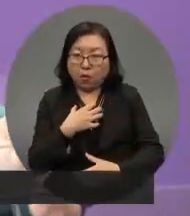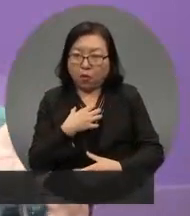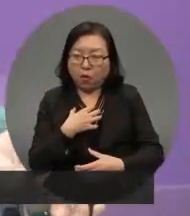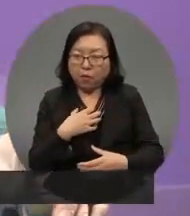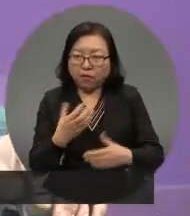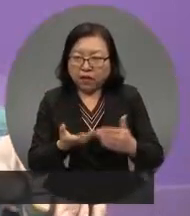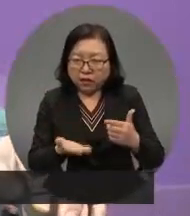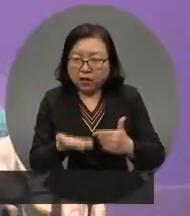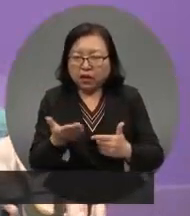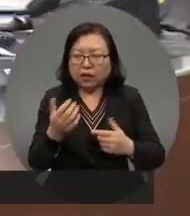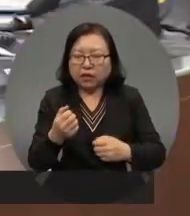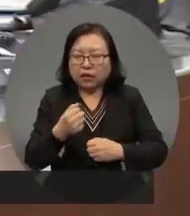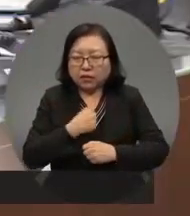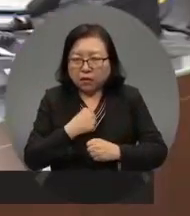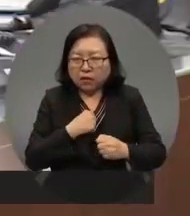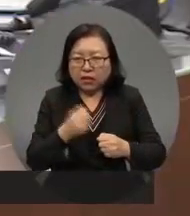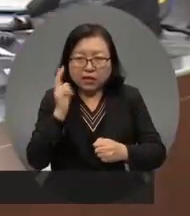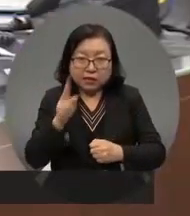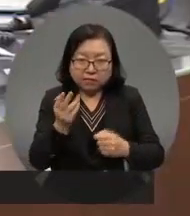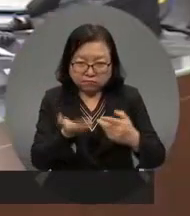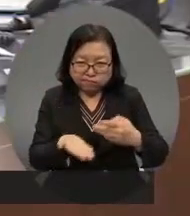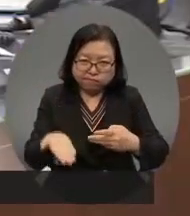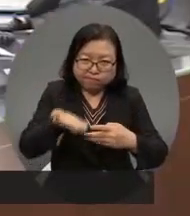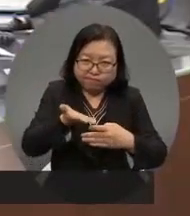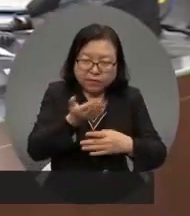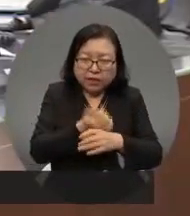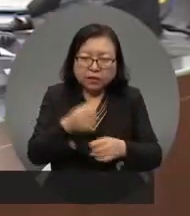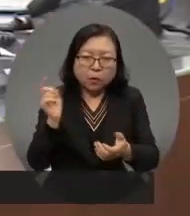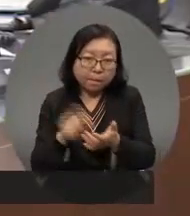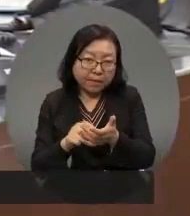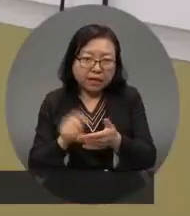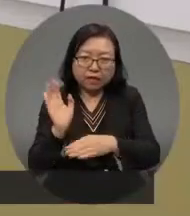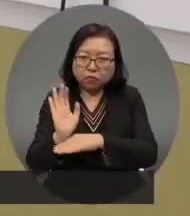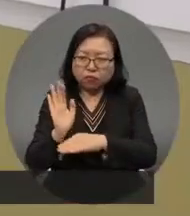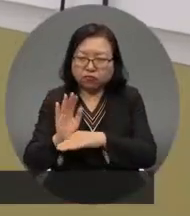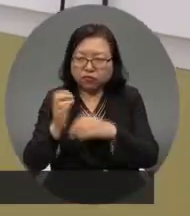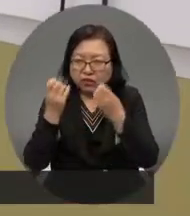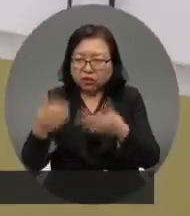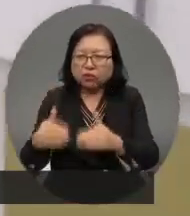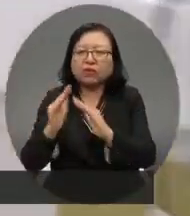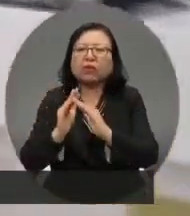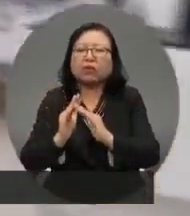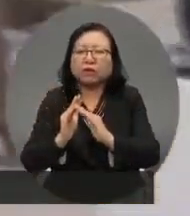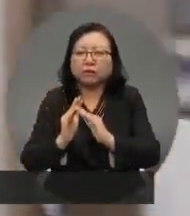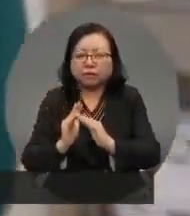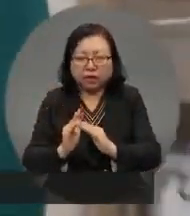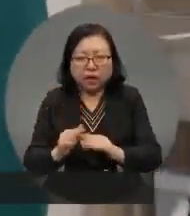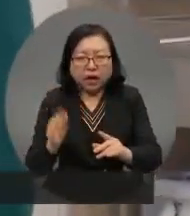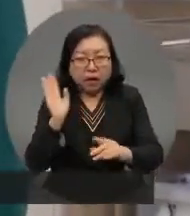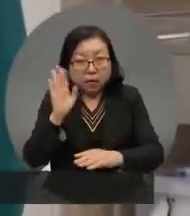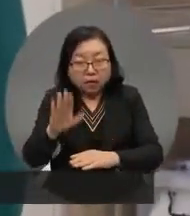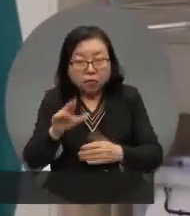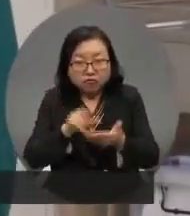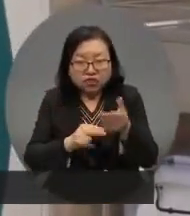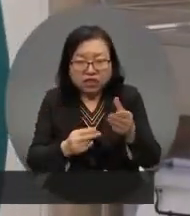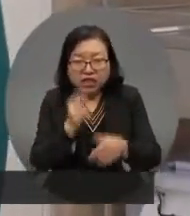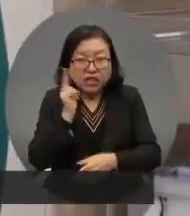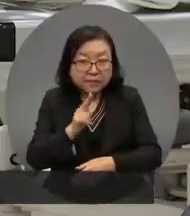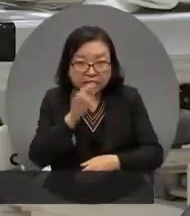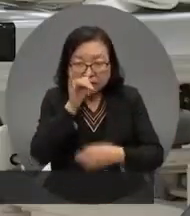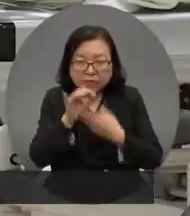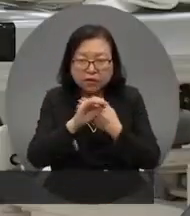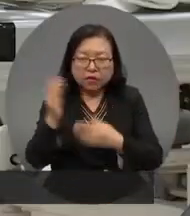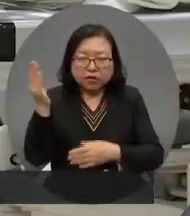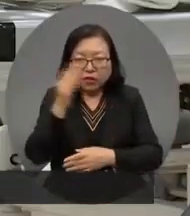경계에서 심각으로 격상하고 비상진료 대책본부를 신설했습니다. 의료 공백이 심각해지면 청주와 충주의료원 진료